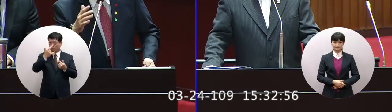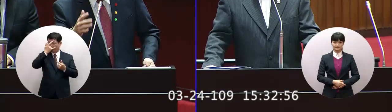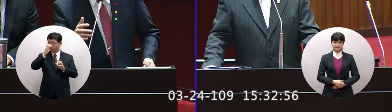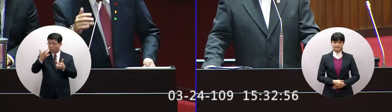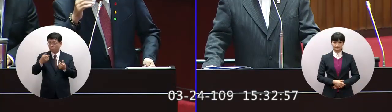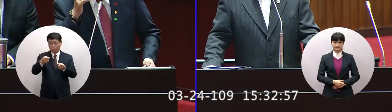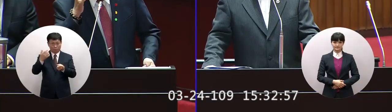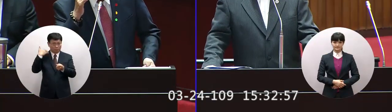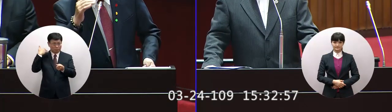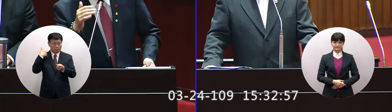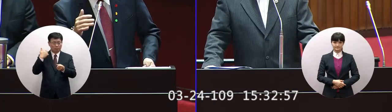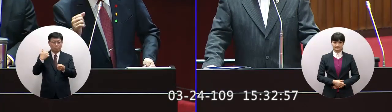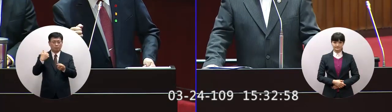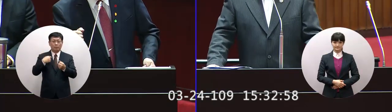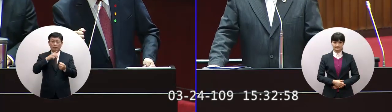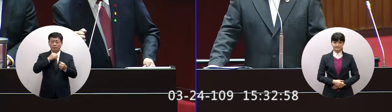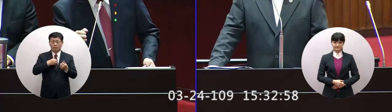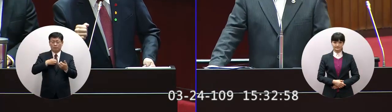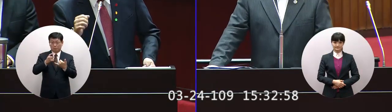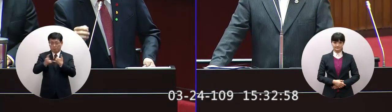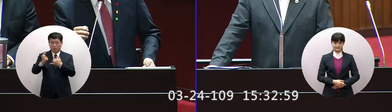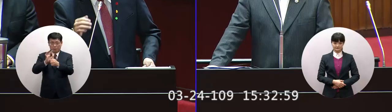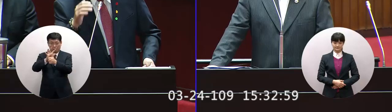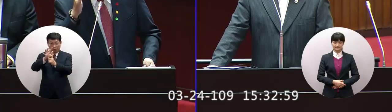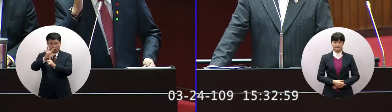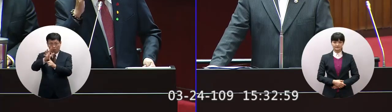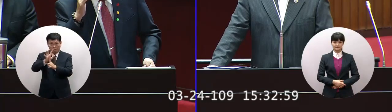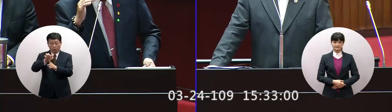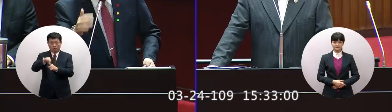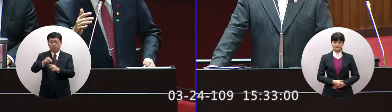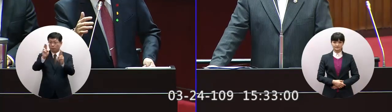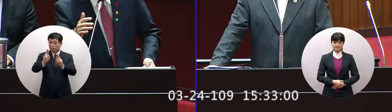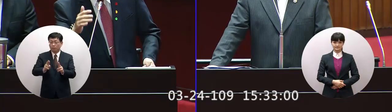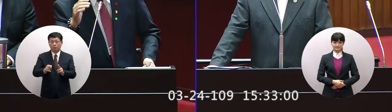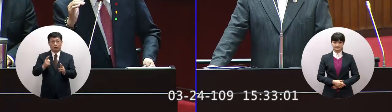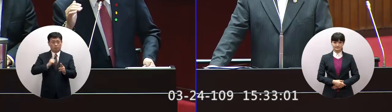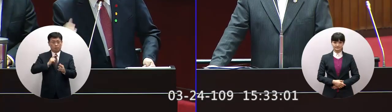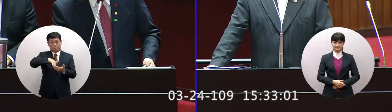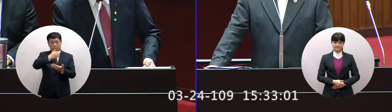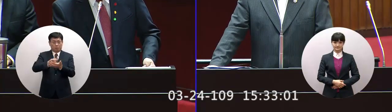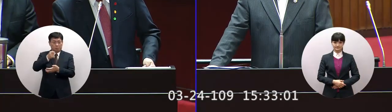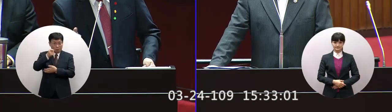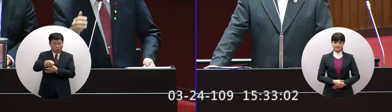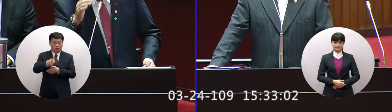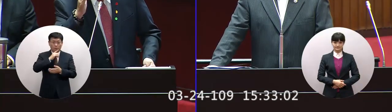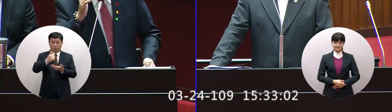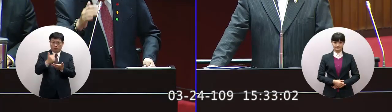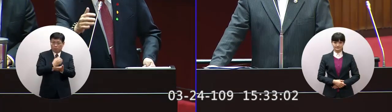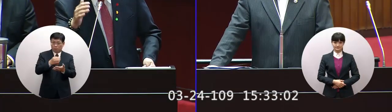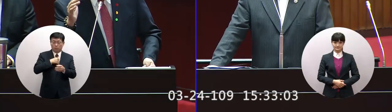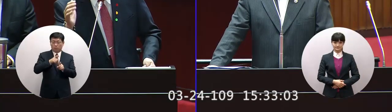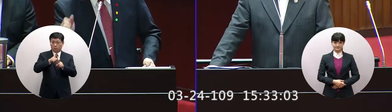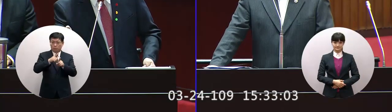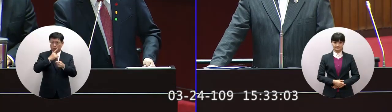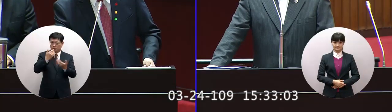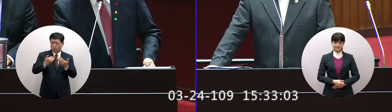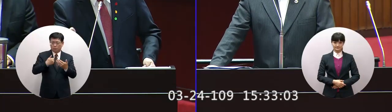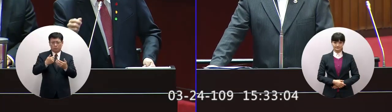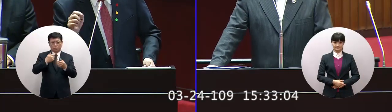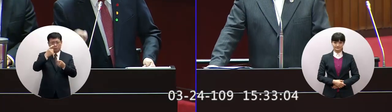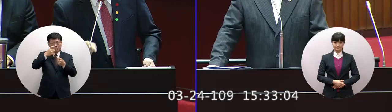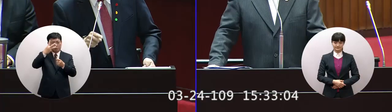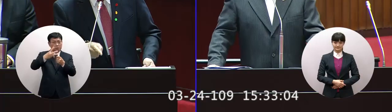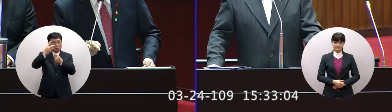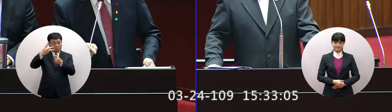国，它在走离岸风电，它从趸购到竞价走了